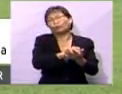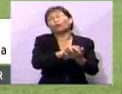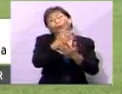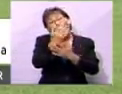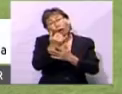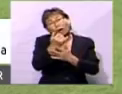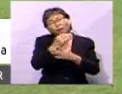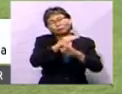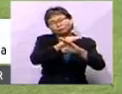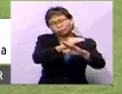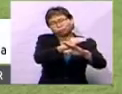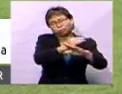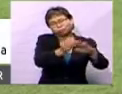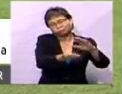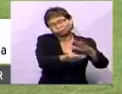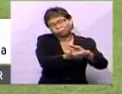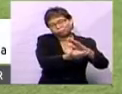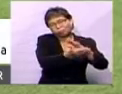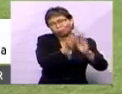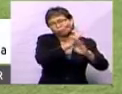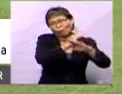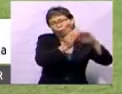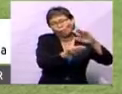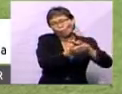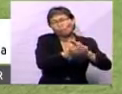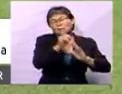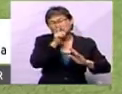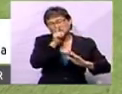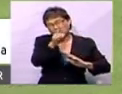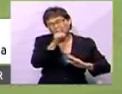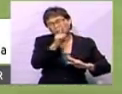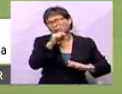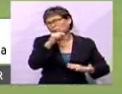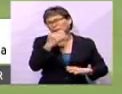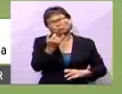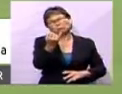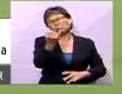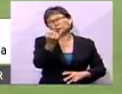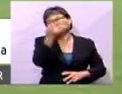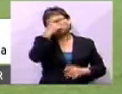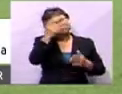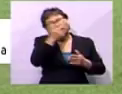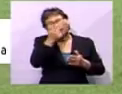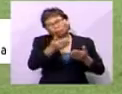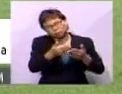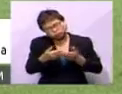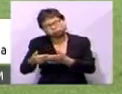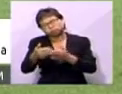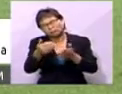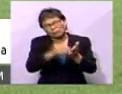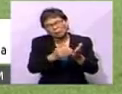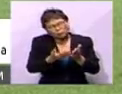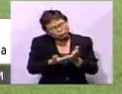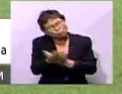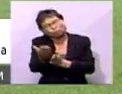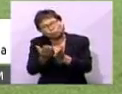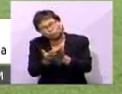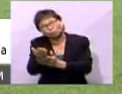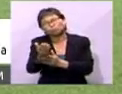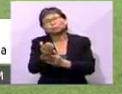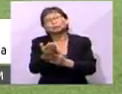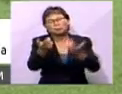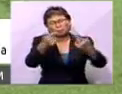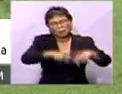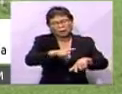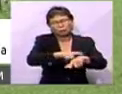langkah mencegah gejala rasuah yang ternyata tidak sihat daripada terus bermaharaja lela di kalangan